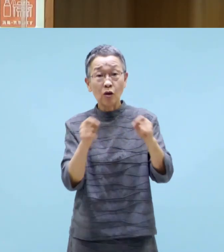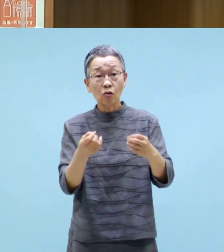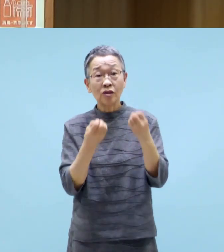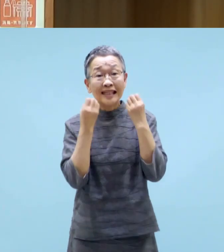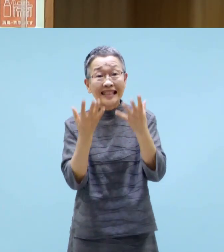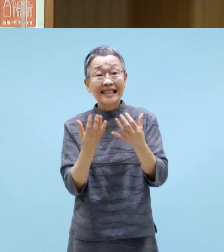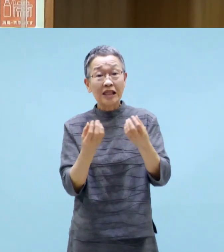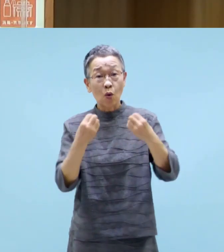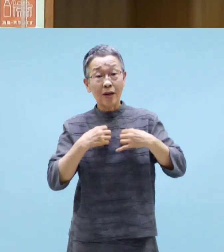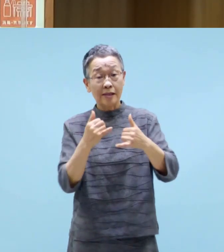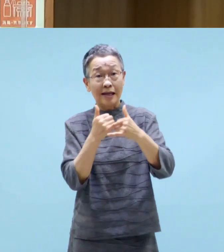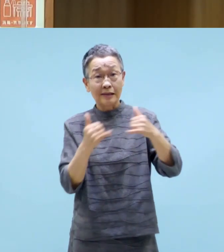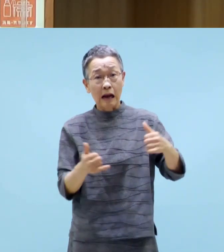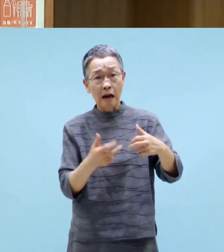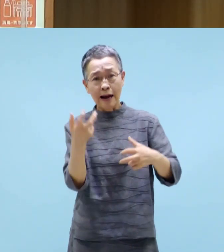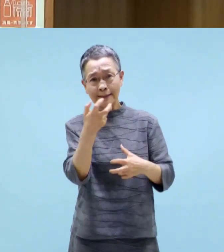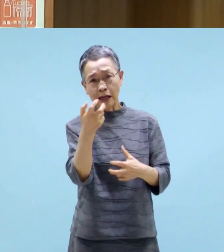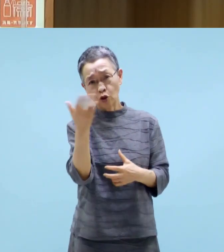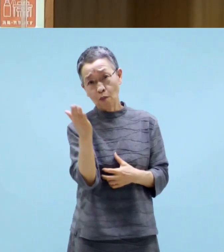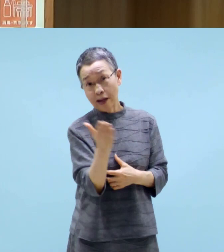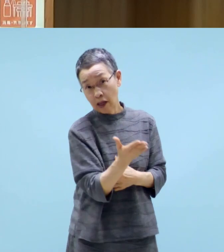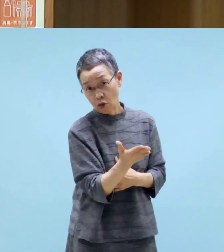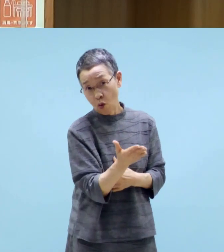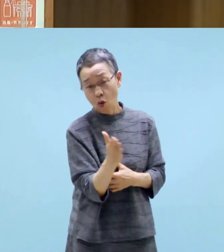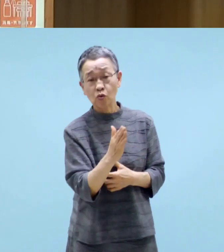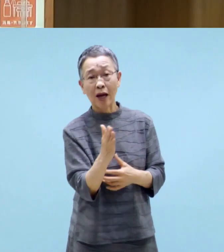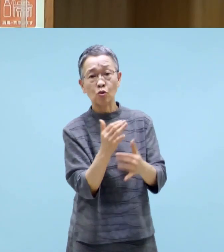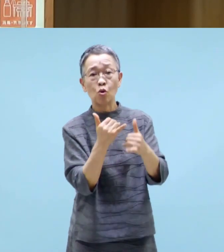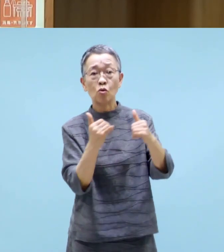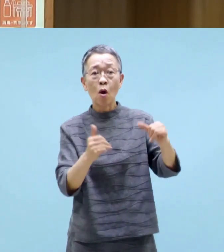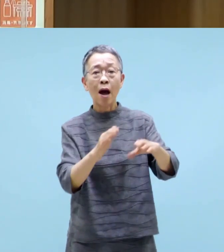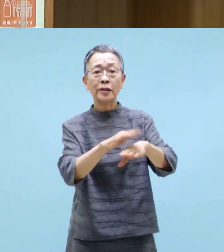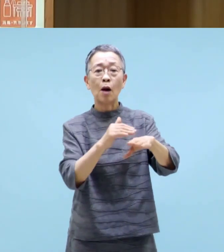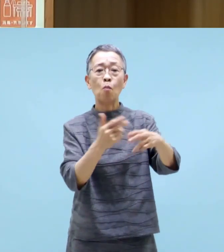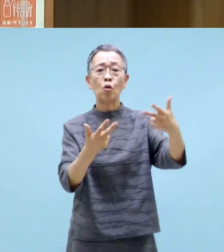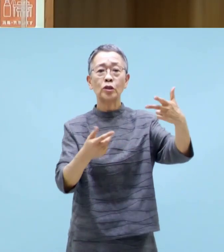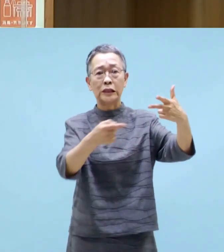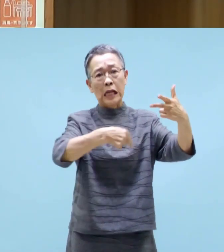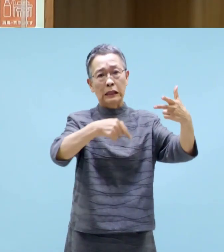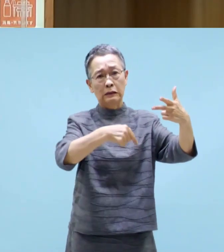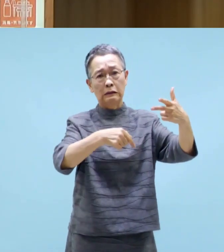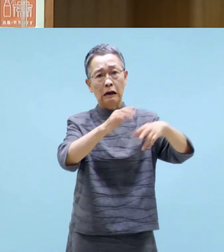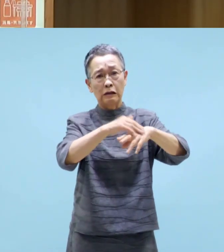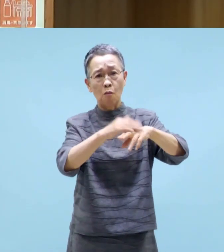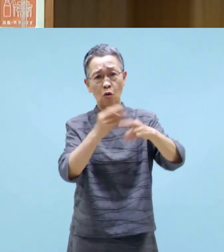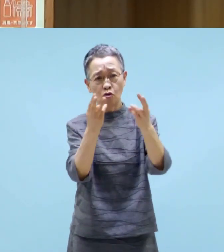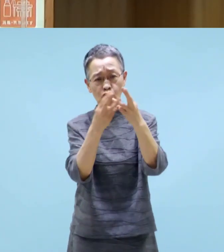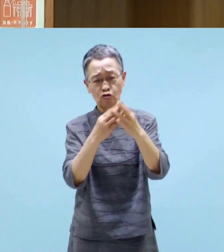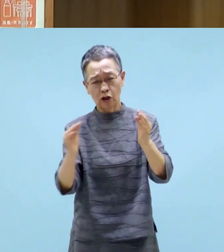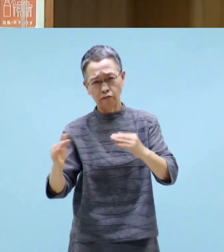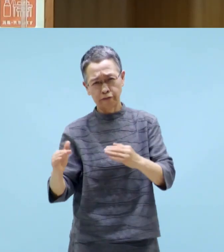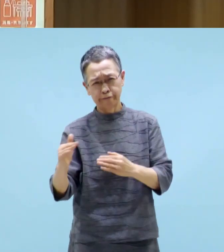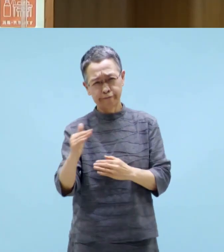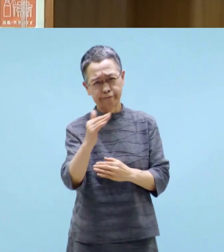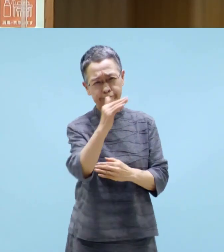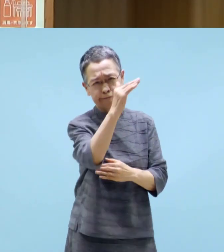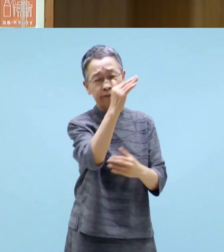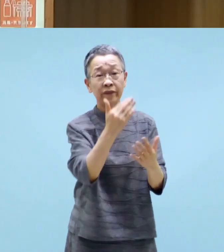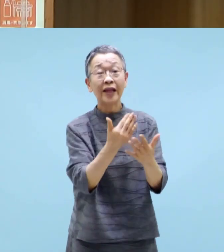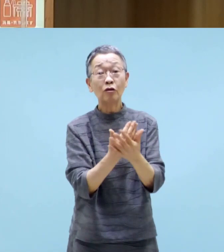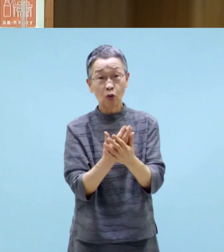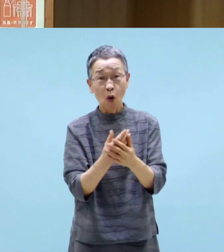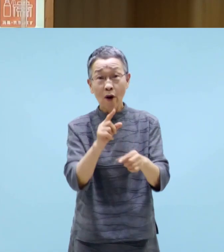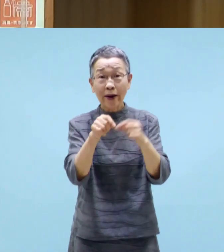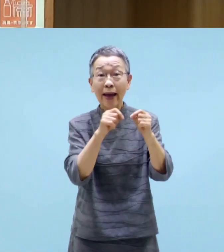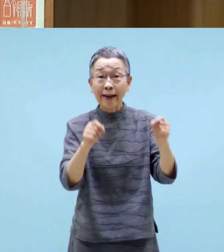の7割ぐらいが札幌になってますから、ですから札幌の数字がぐいっと伸びればですね、結果としてあの人口10万